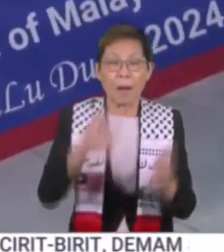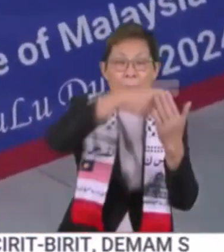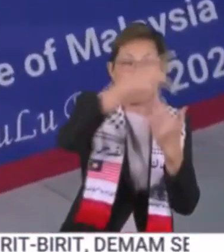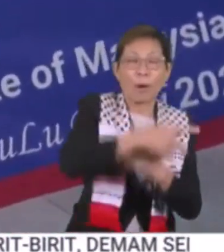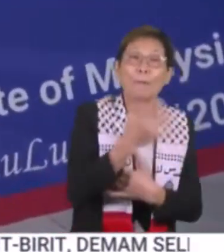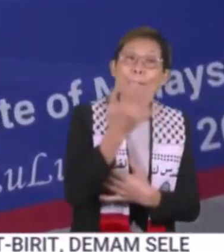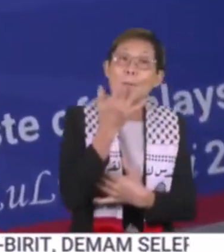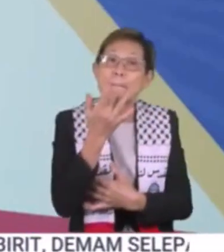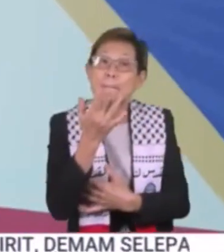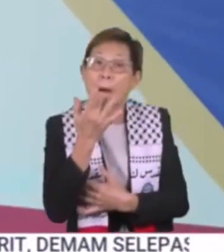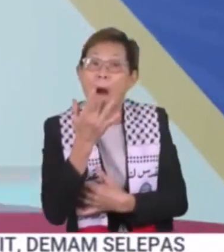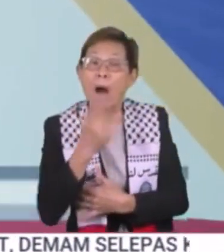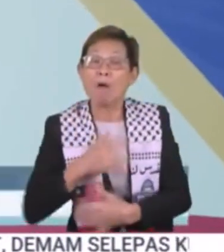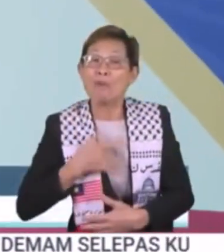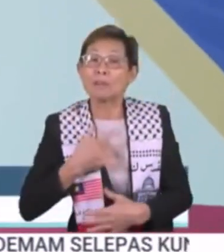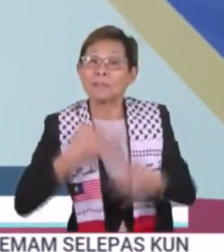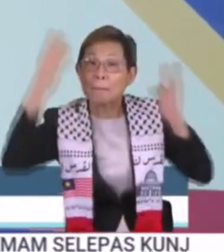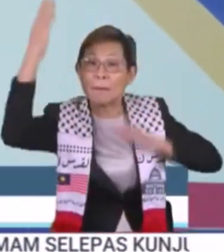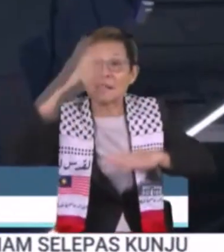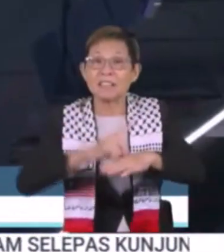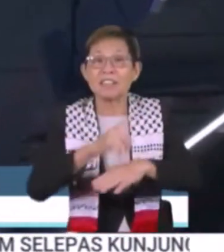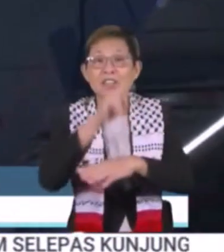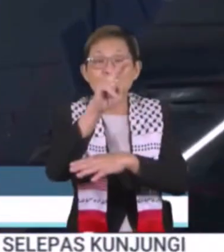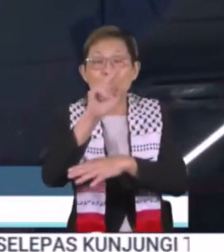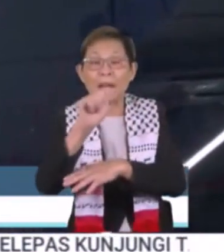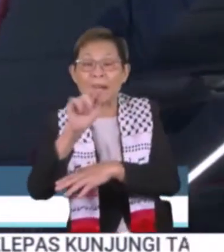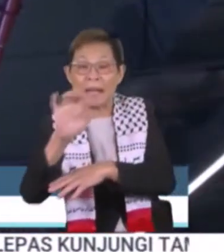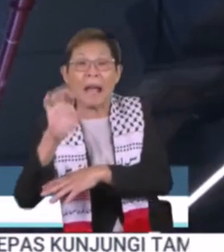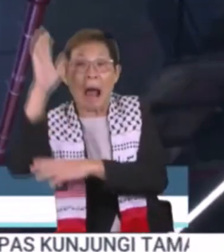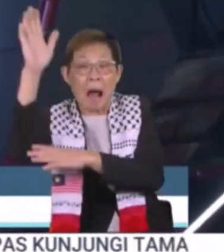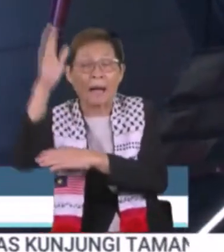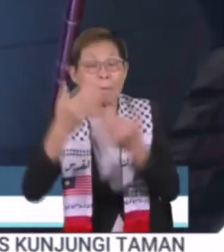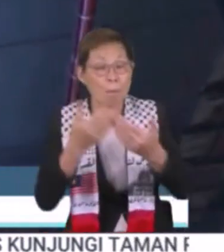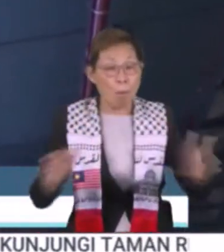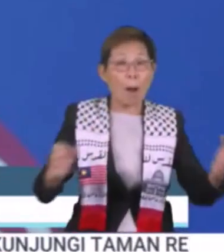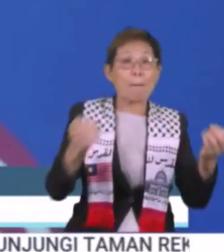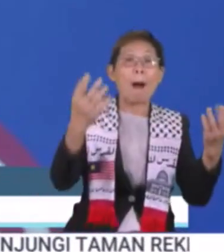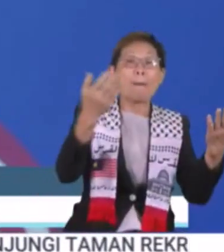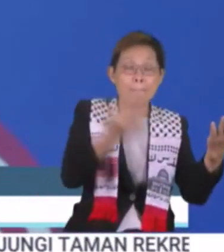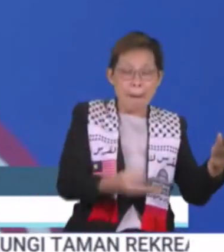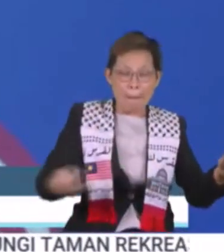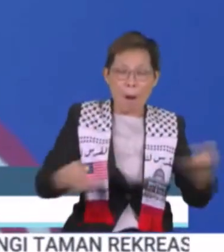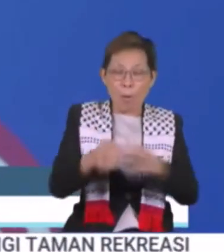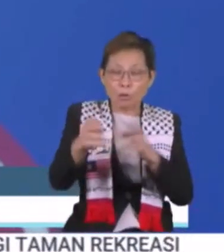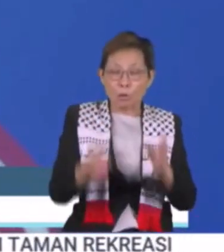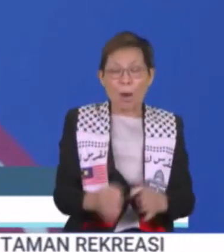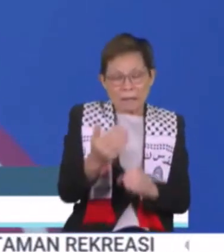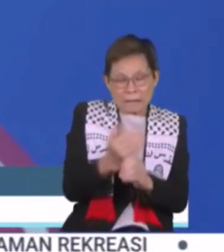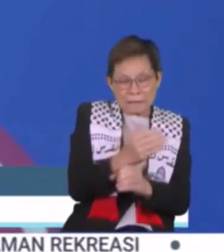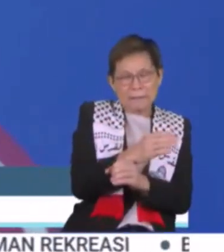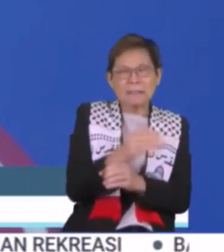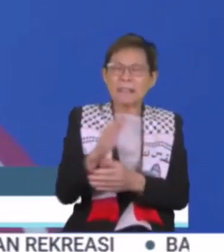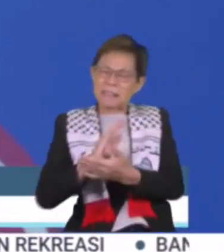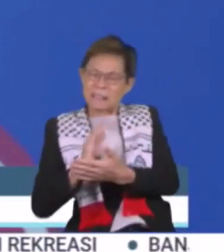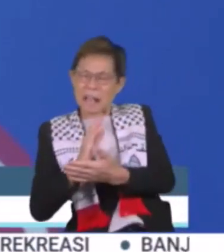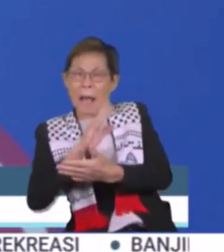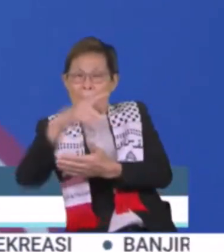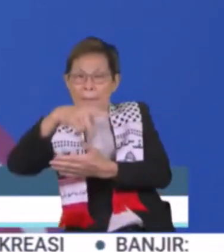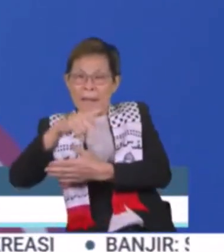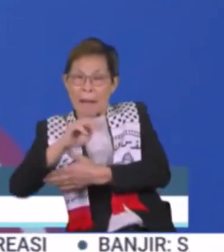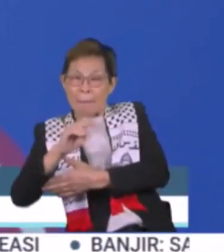program Cit rasa Malaysia di Ameria harab 1 UAE bakal membuka lebih banyak produk Usahawan mikro kecil dan sederhana